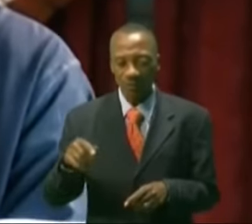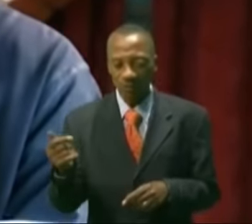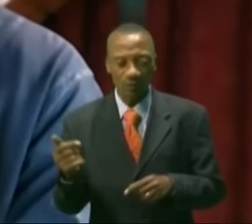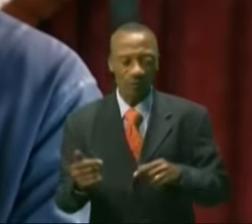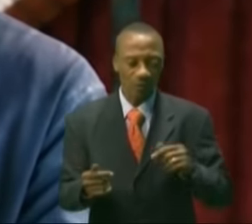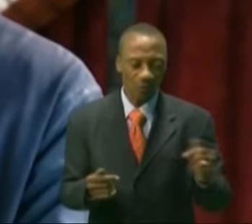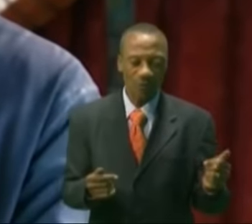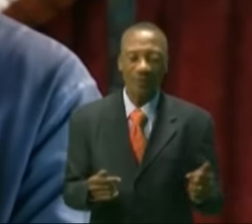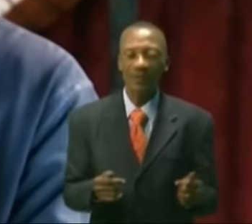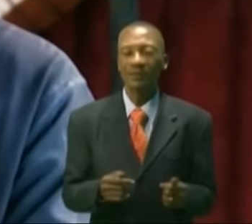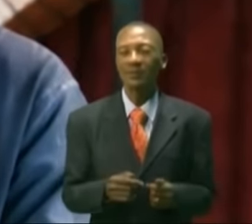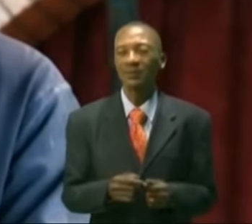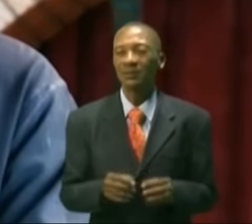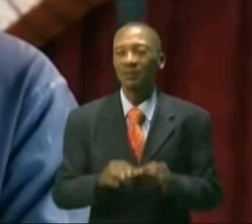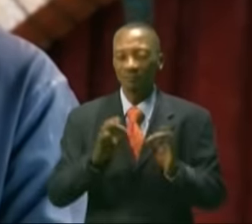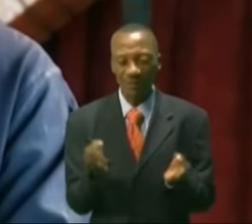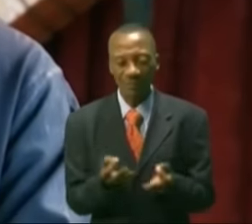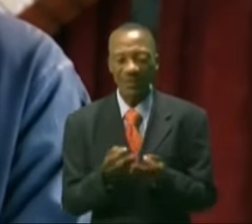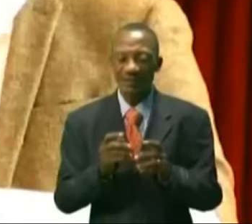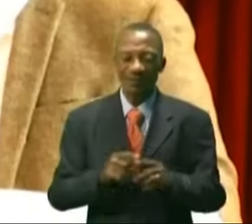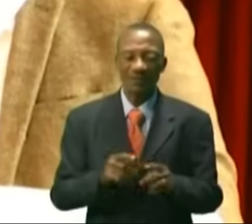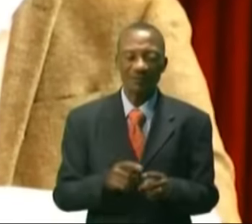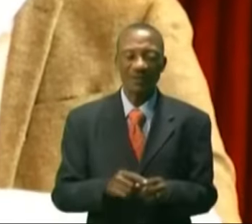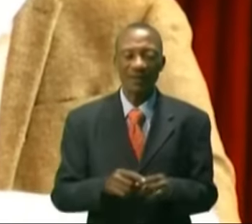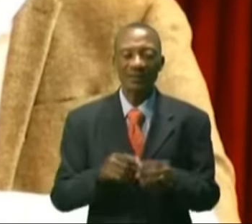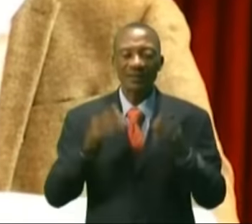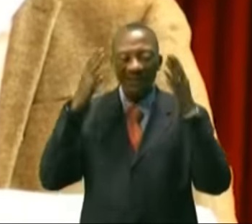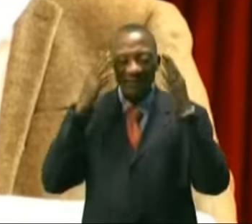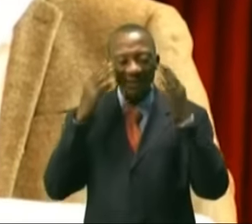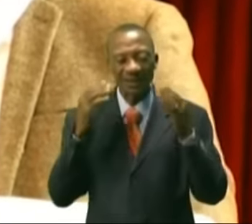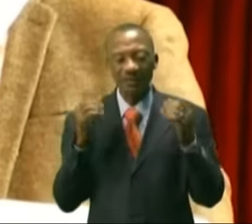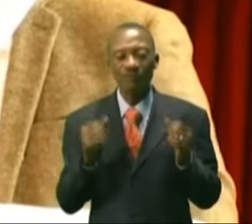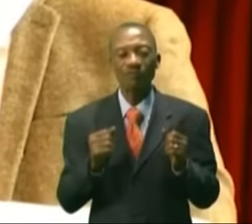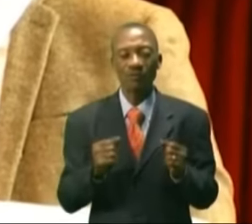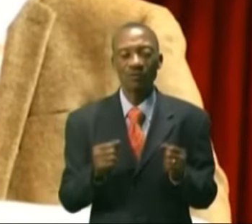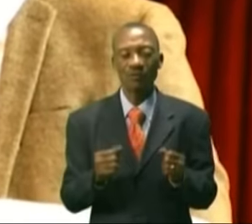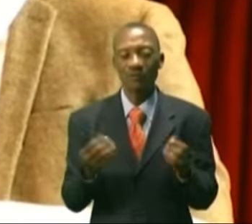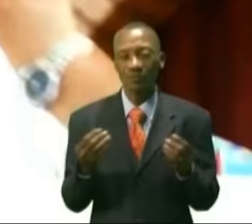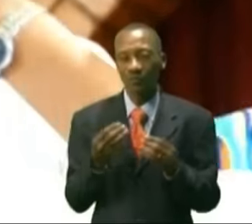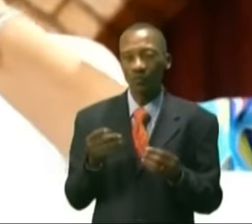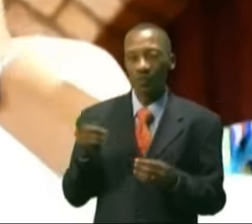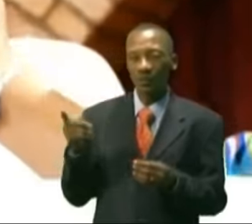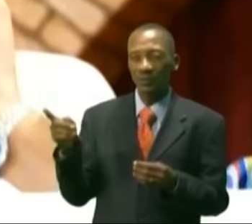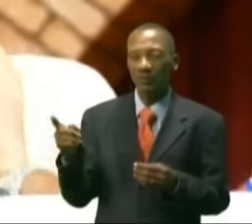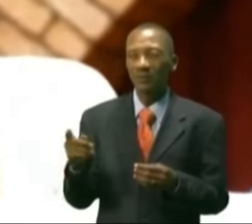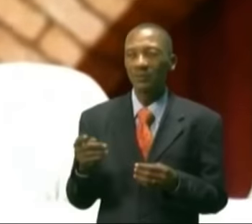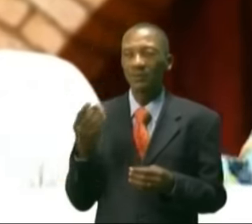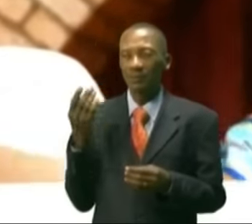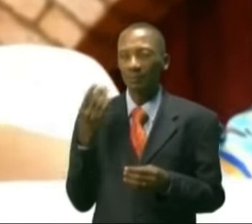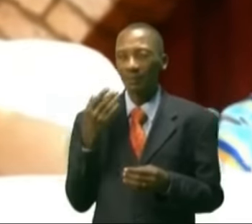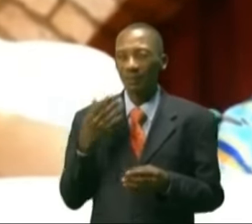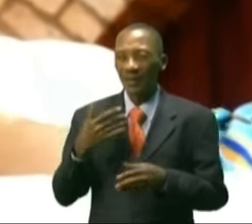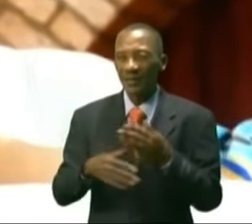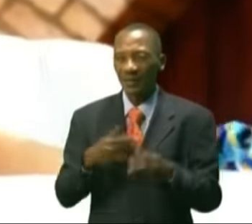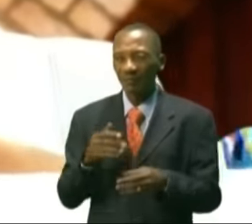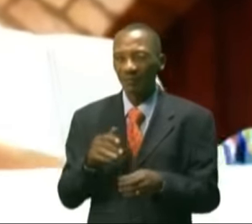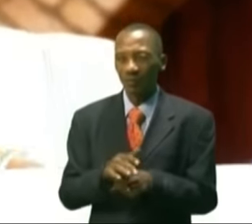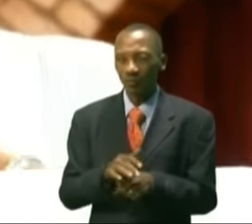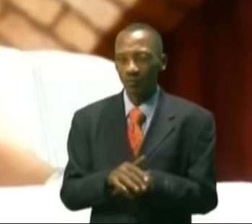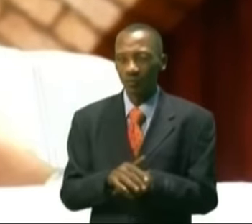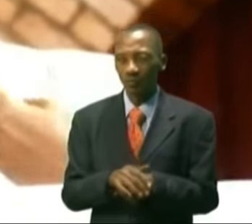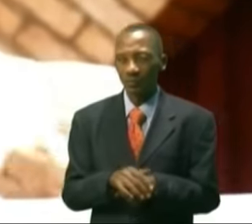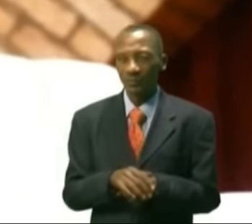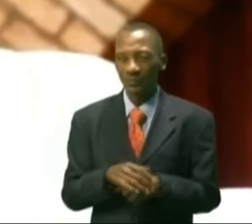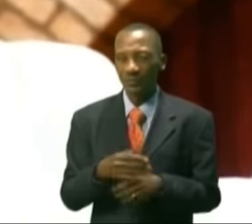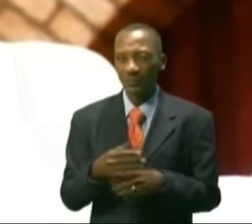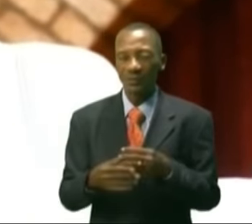qui ont côtoyé Raymond Marie Lelopoitimosong dans la vie professionnelle ou ailleurs ont tenu à lui rendre hommage par quelques